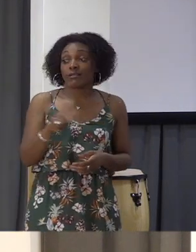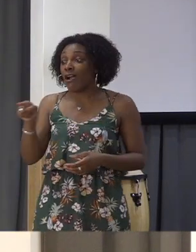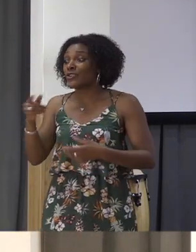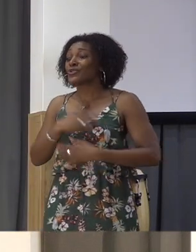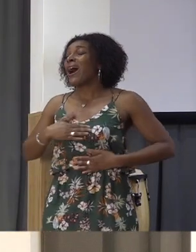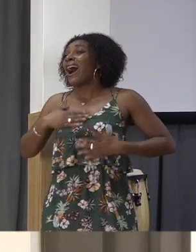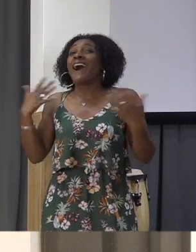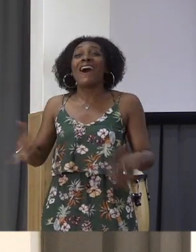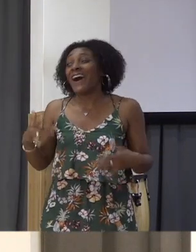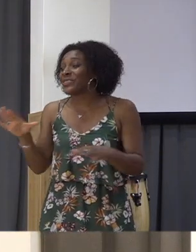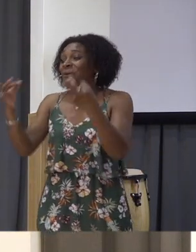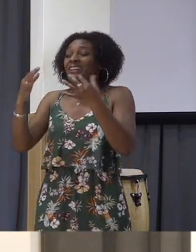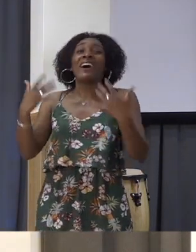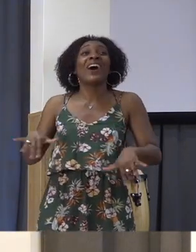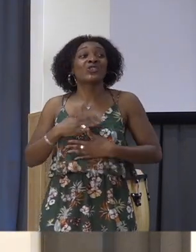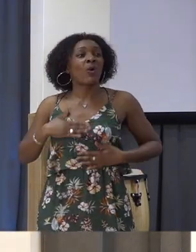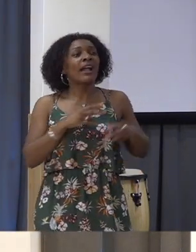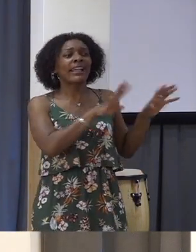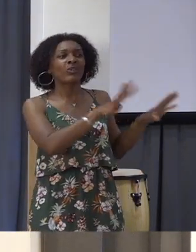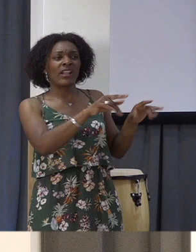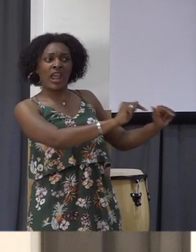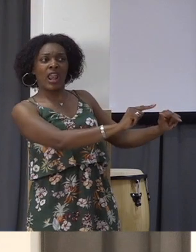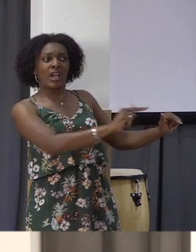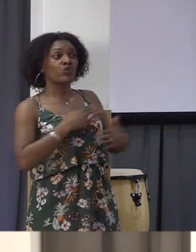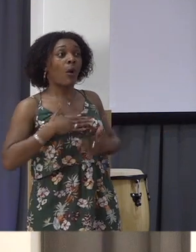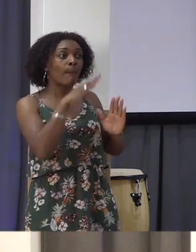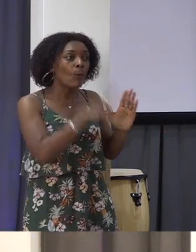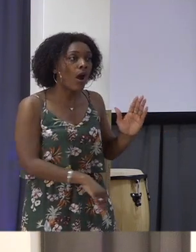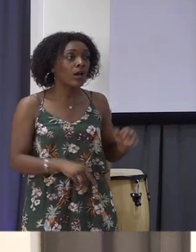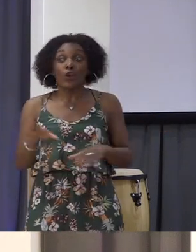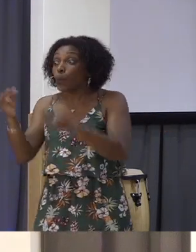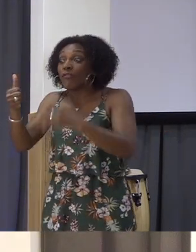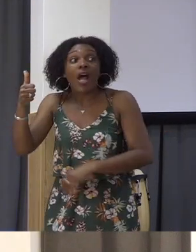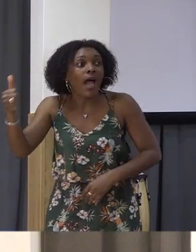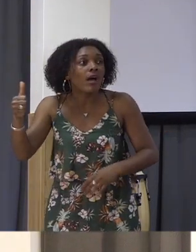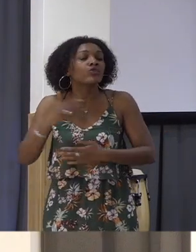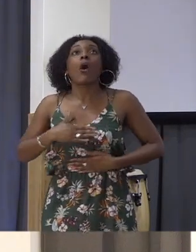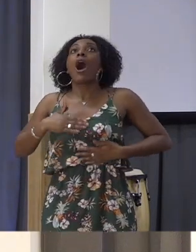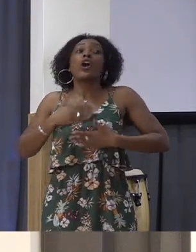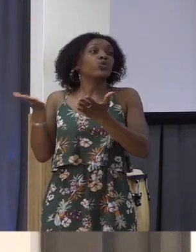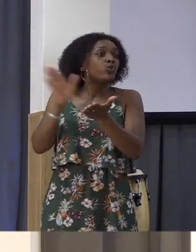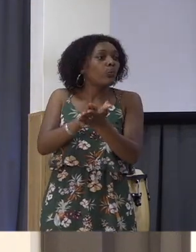joie que les 99 qui ne se sont pas égarés.